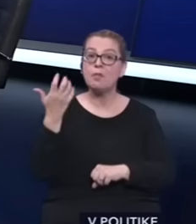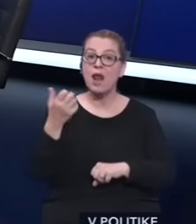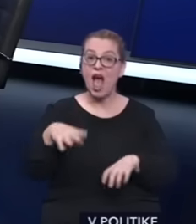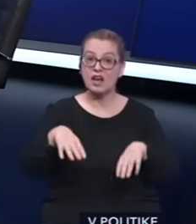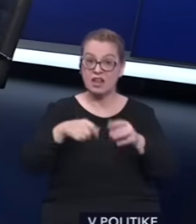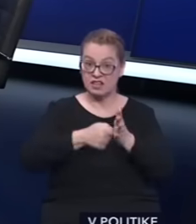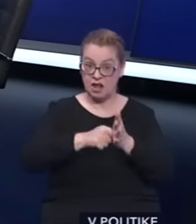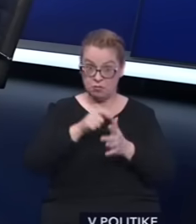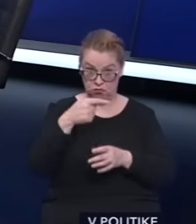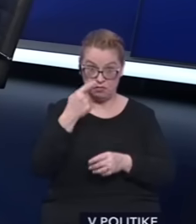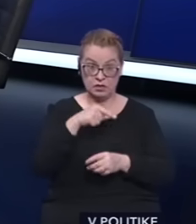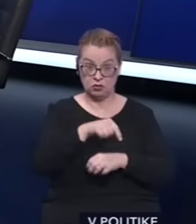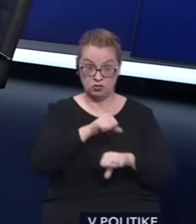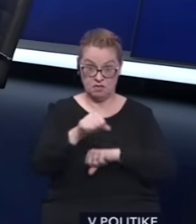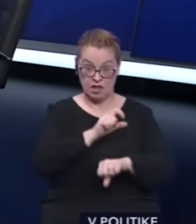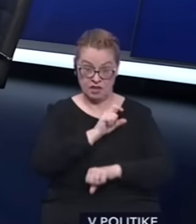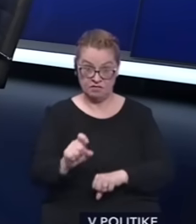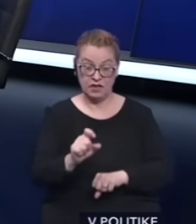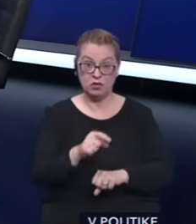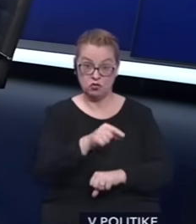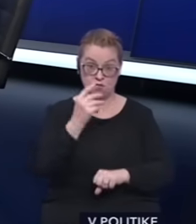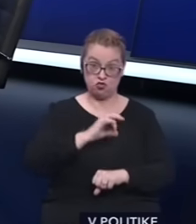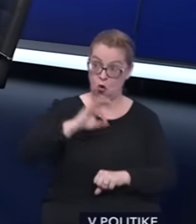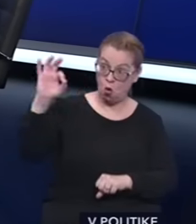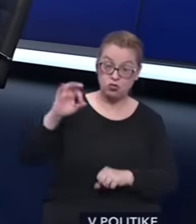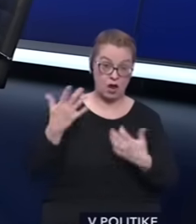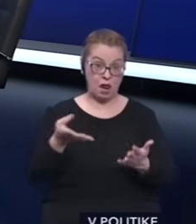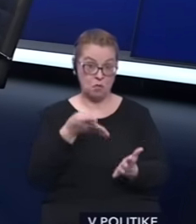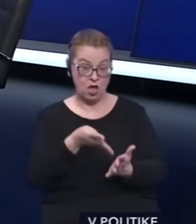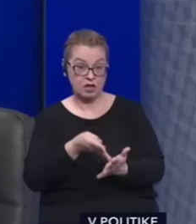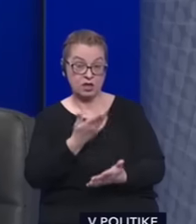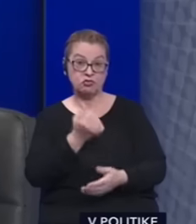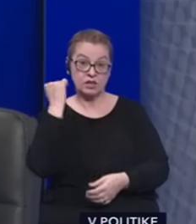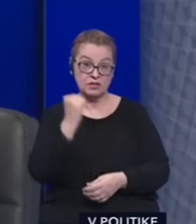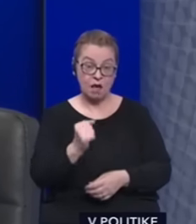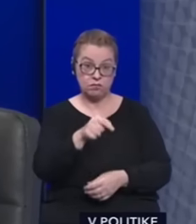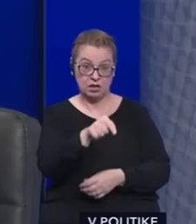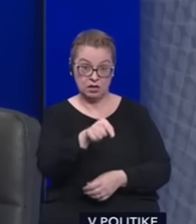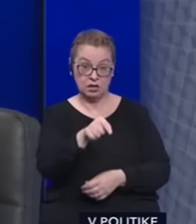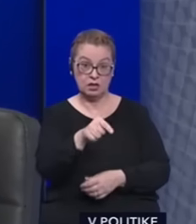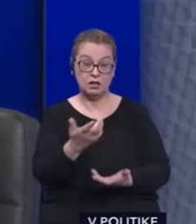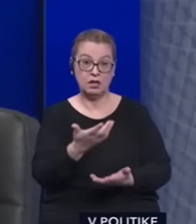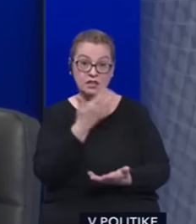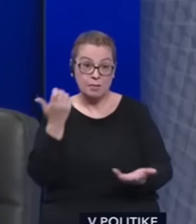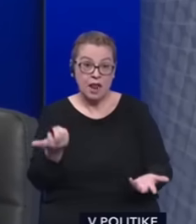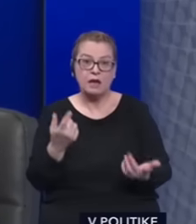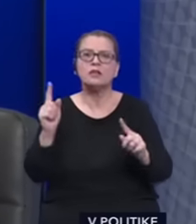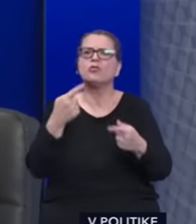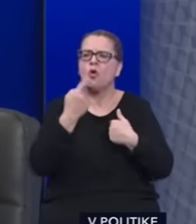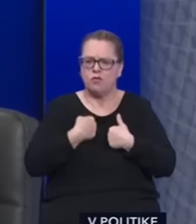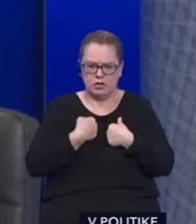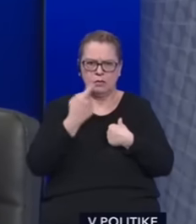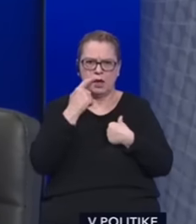môžu? To môže za to Odrová alebo Hegerová vláda, že zabili niekoho v teplárni? Tak čo mne tu hovoríte o